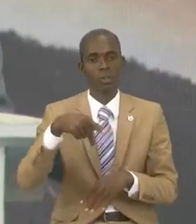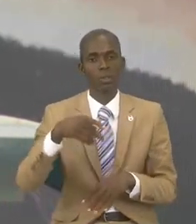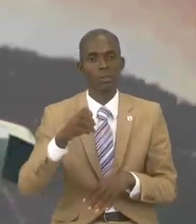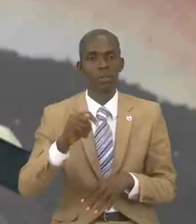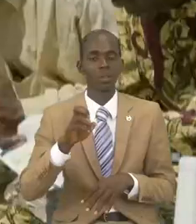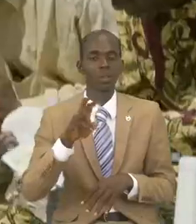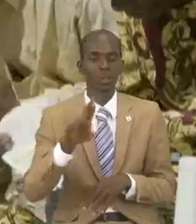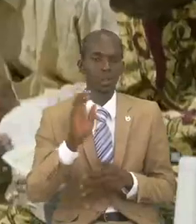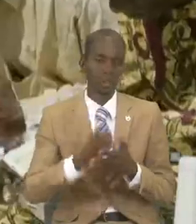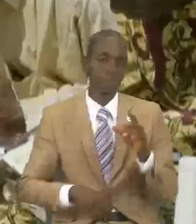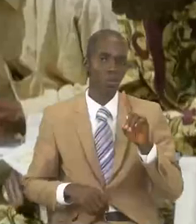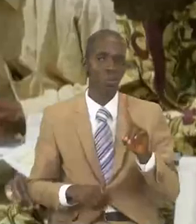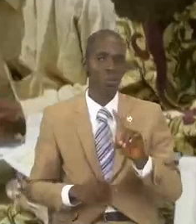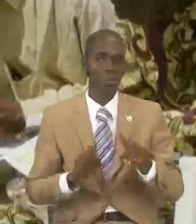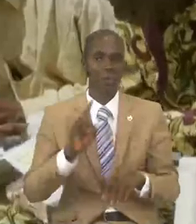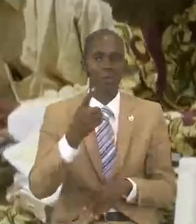1 Pierre 1,